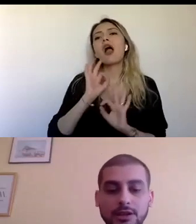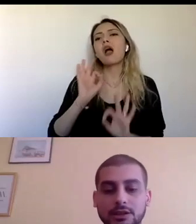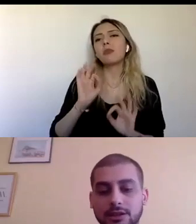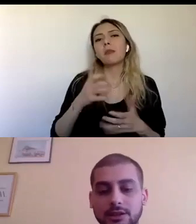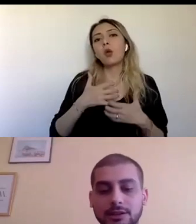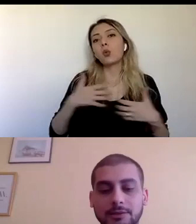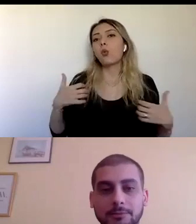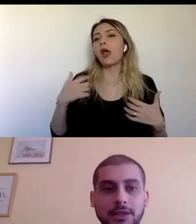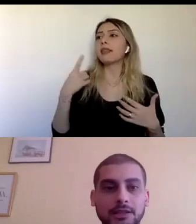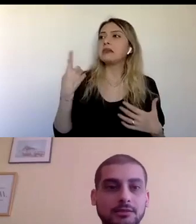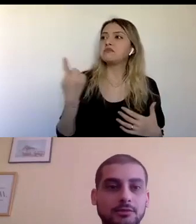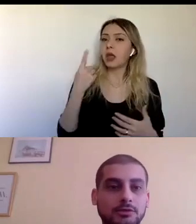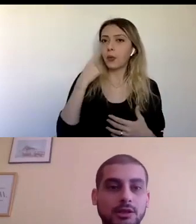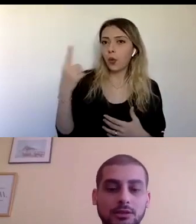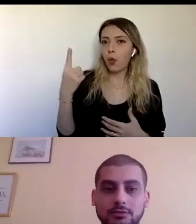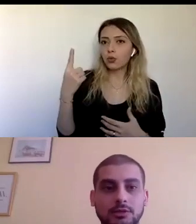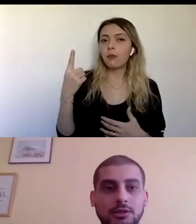veriyorum.